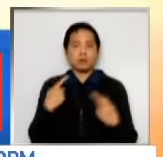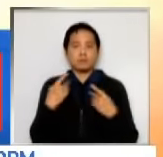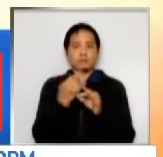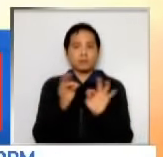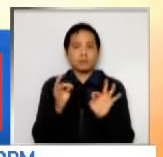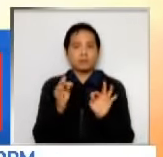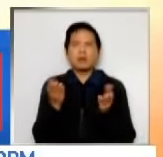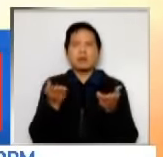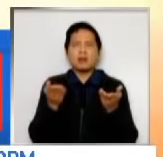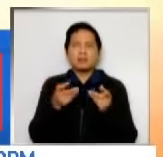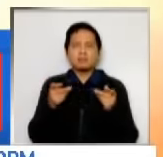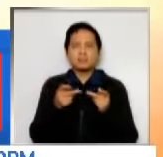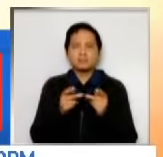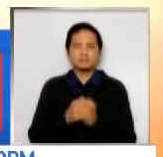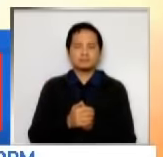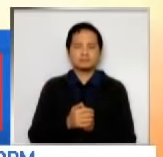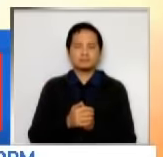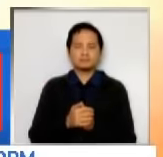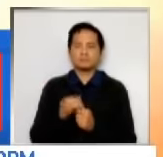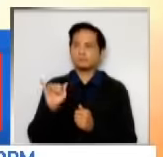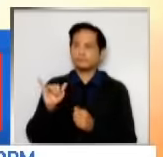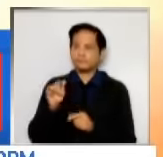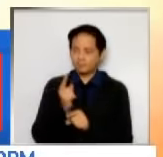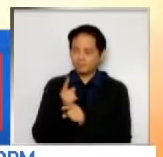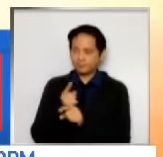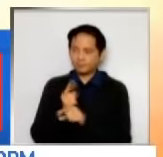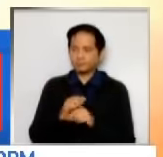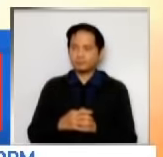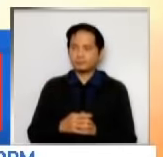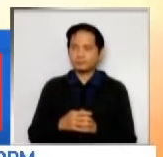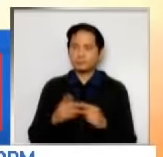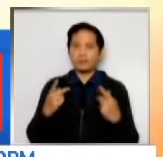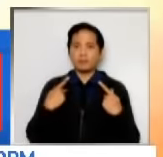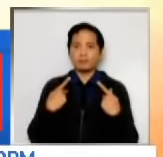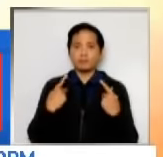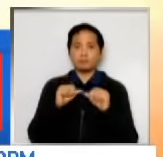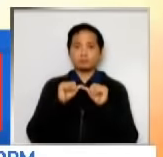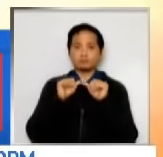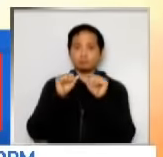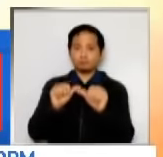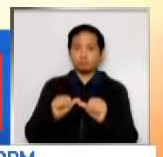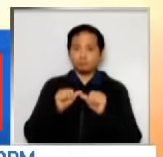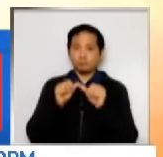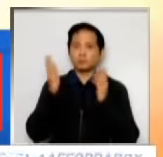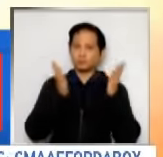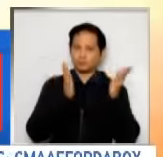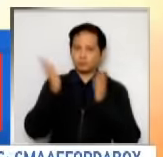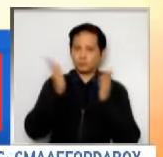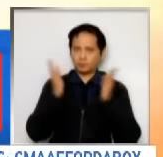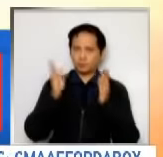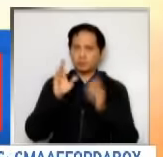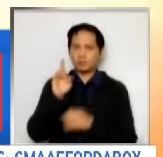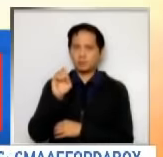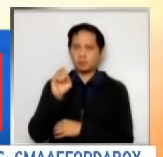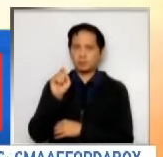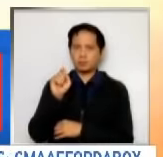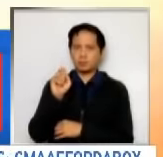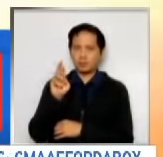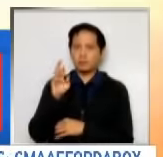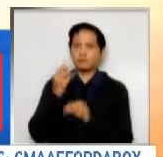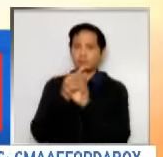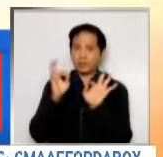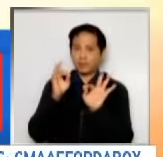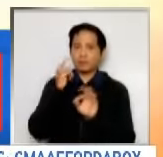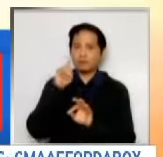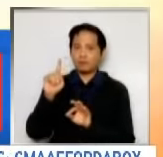Tama po, Igan, no? Meron po tayo. Tuloy-tuloy pa rin po ang ating serbisyo sa DOTR free ride for medical workers at